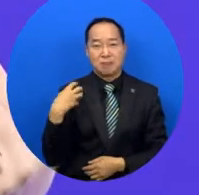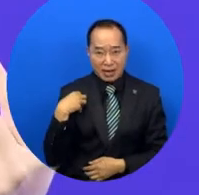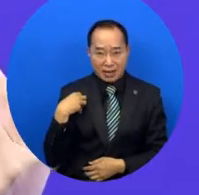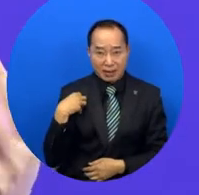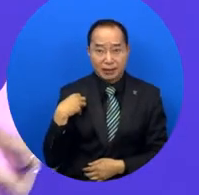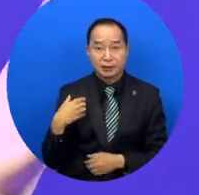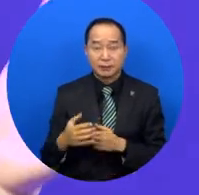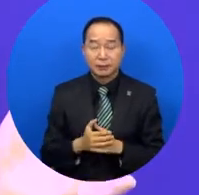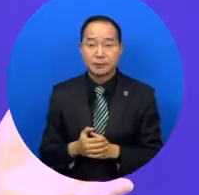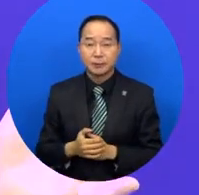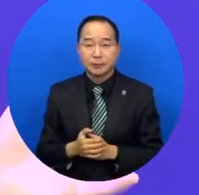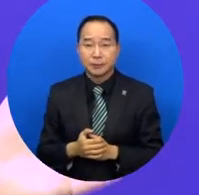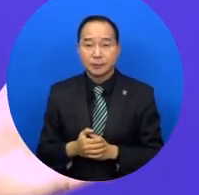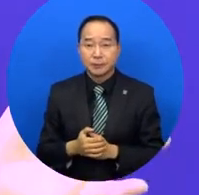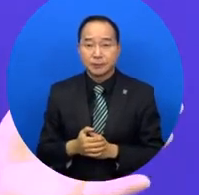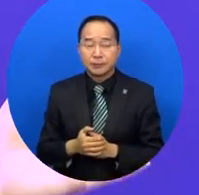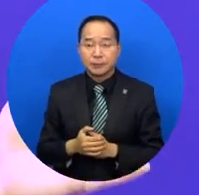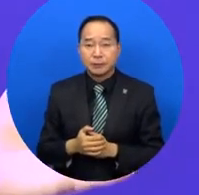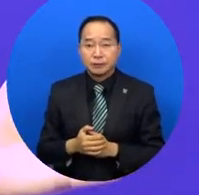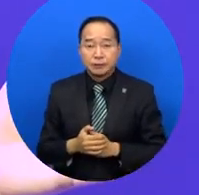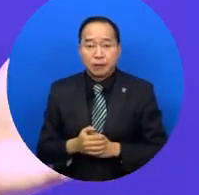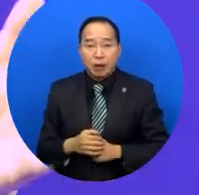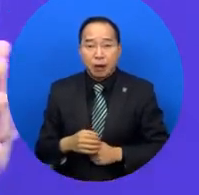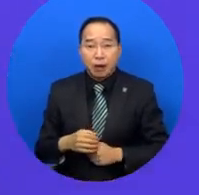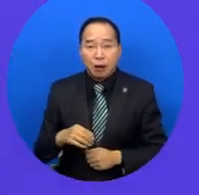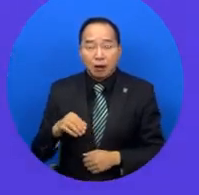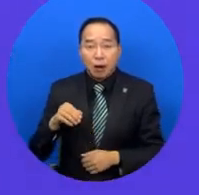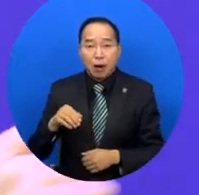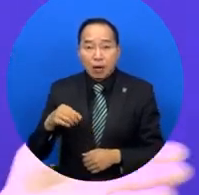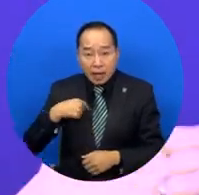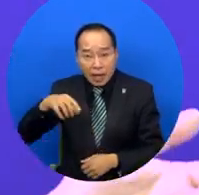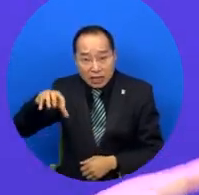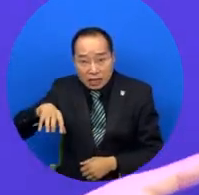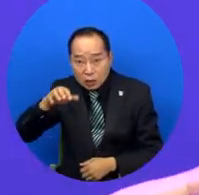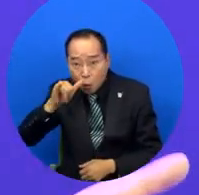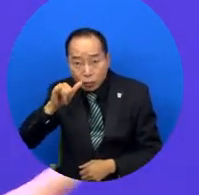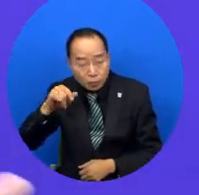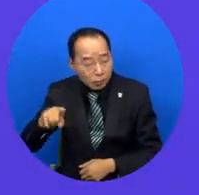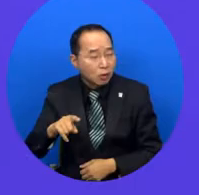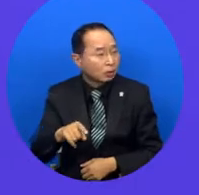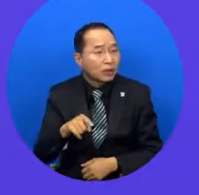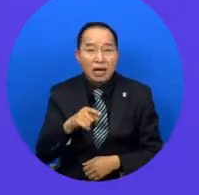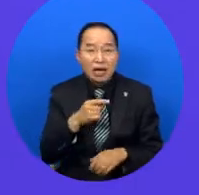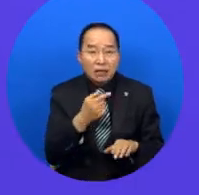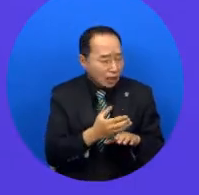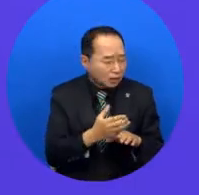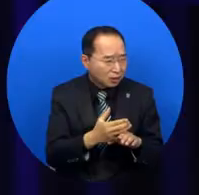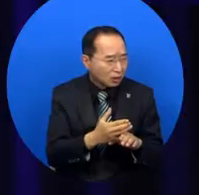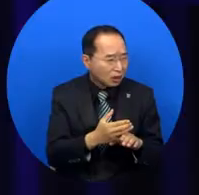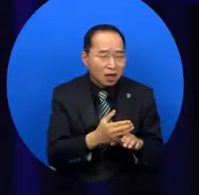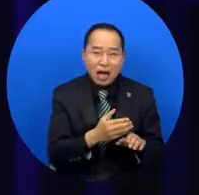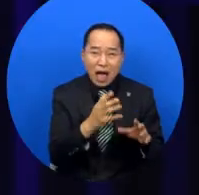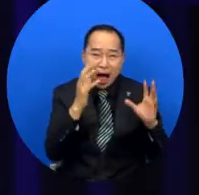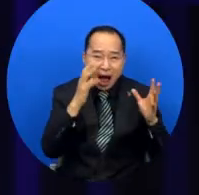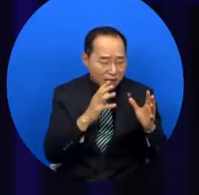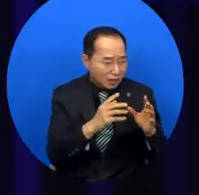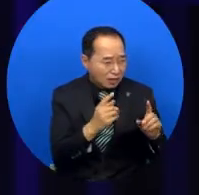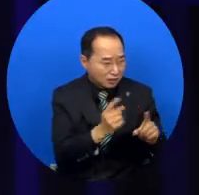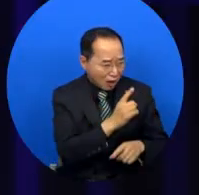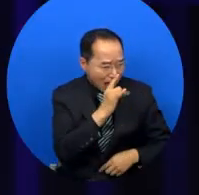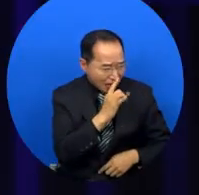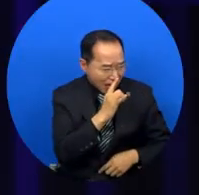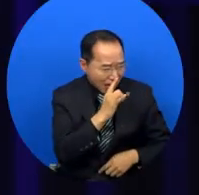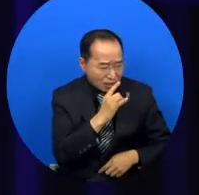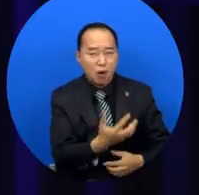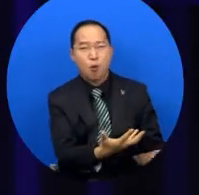그래서 제가 있는 환경이 정말 많은 곳에서 좀 치료가 되지 않은 정말 많이 힘들어하는